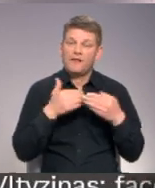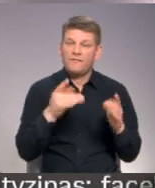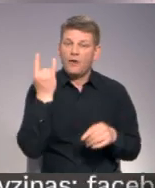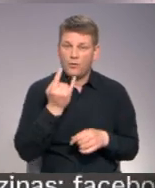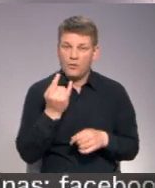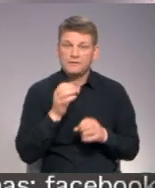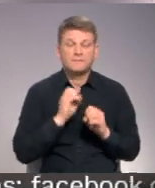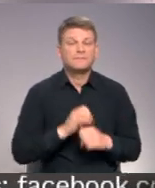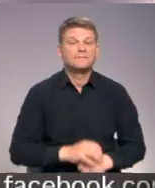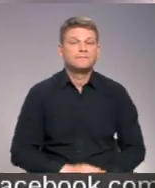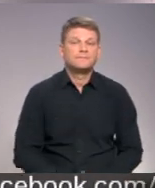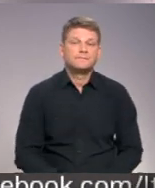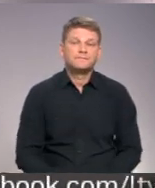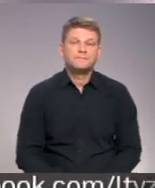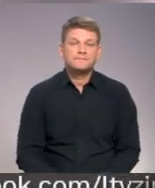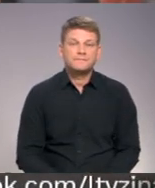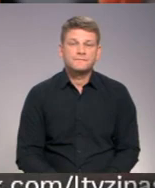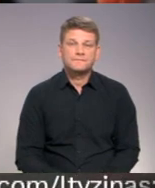logu, stāsta Kurzemes televīzija.